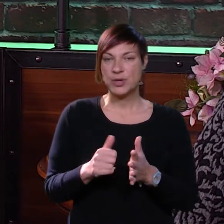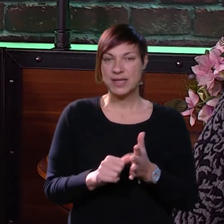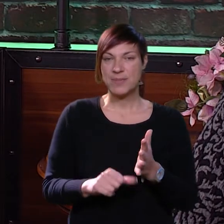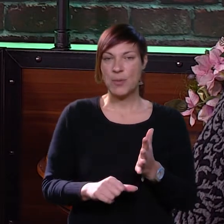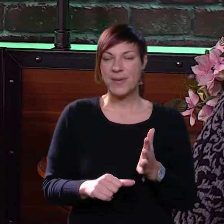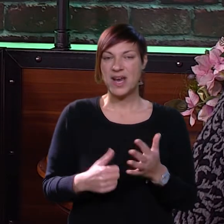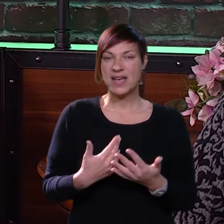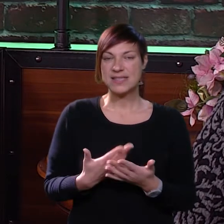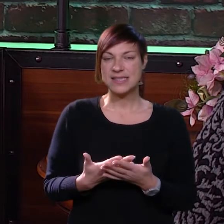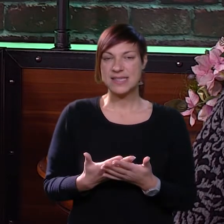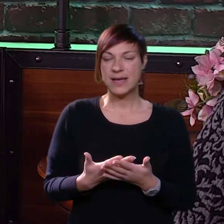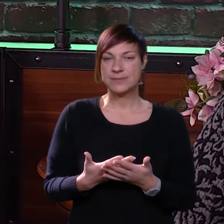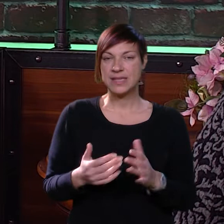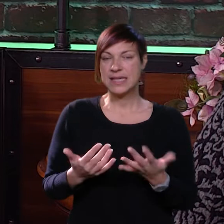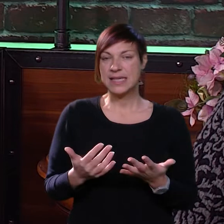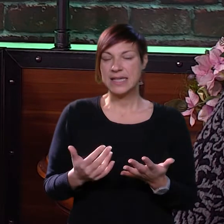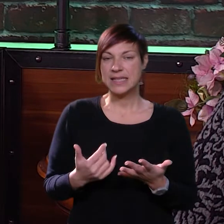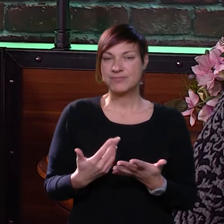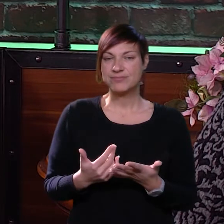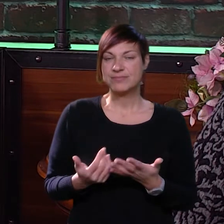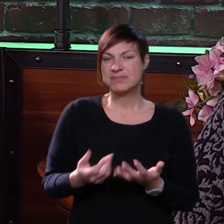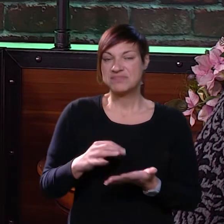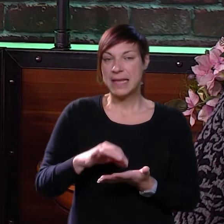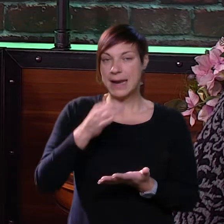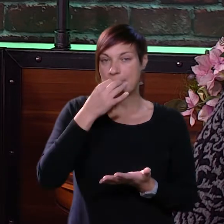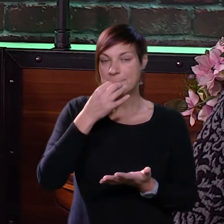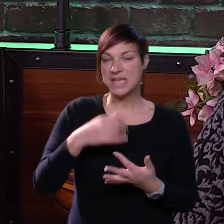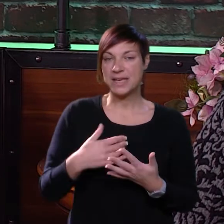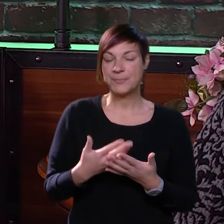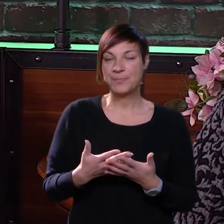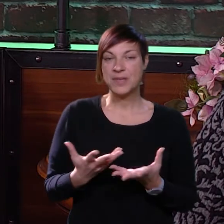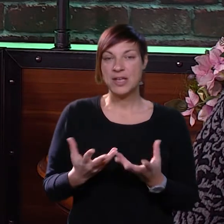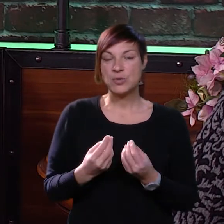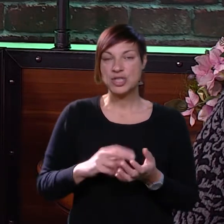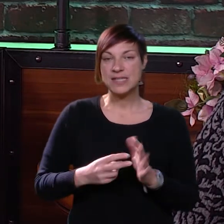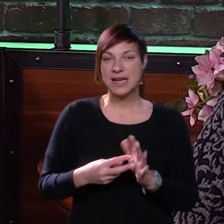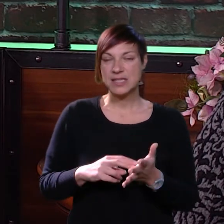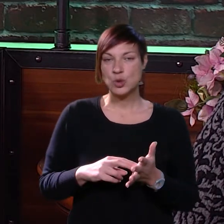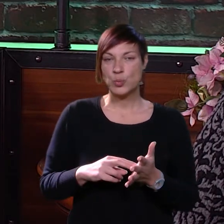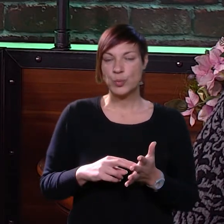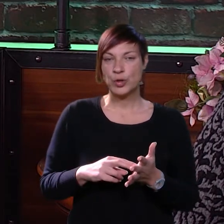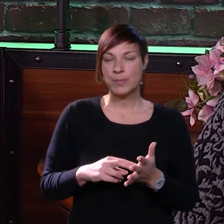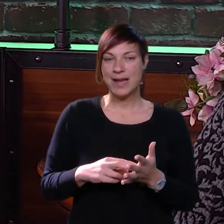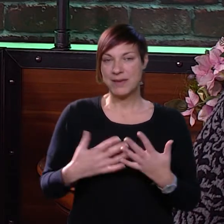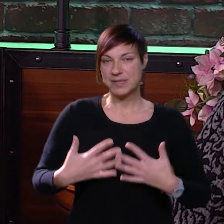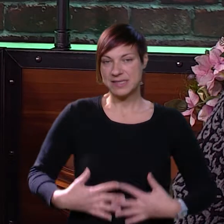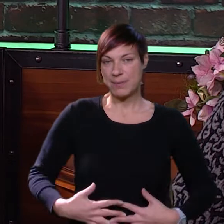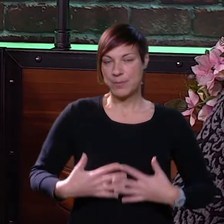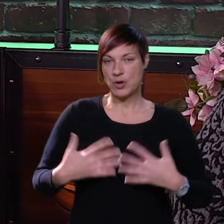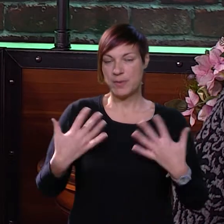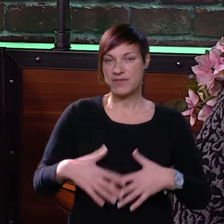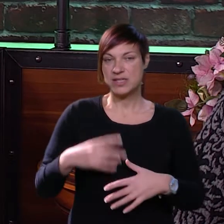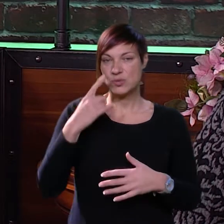potrebna operacija ili nekakvi zahvati terapije i učestali su problemi sa